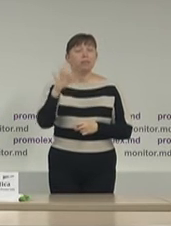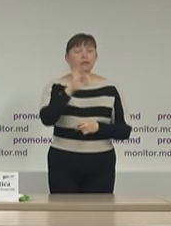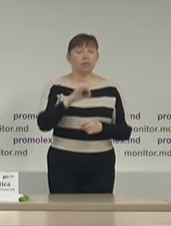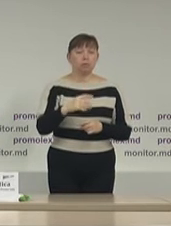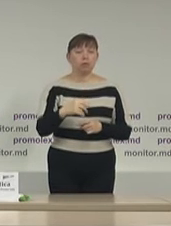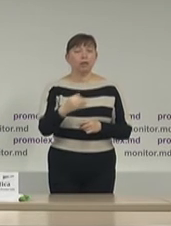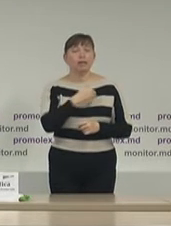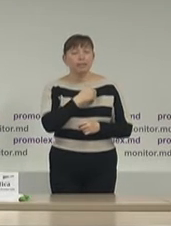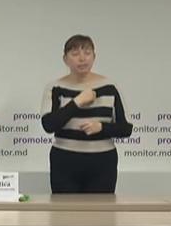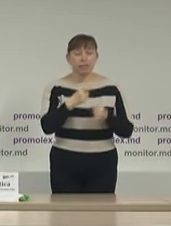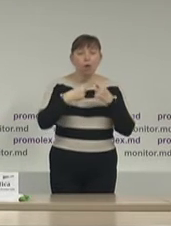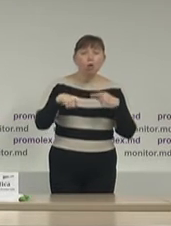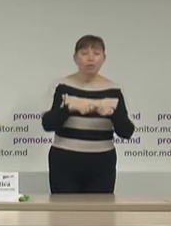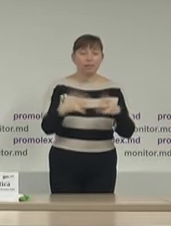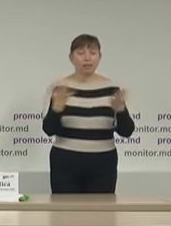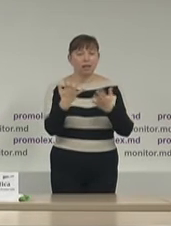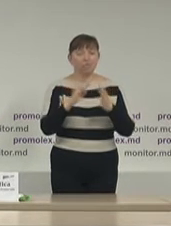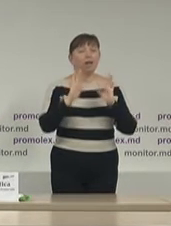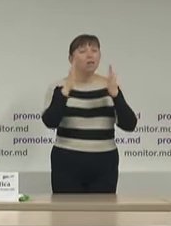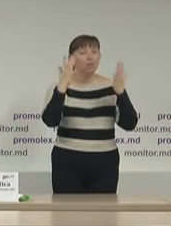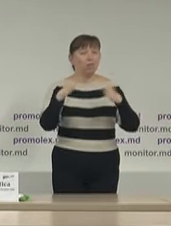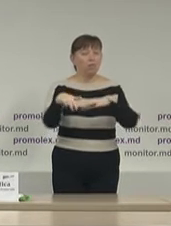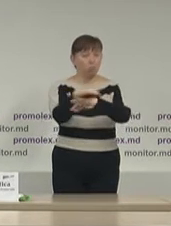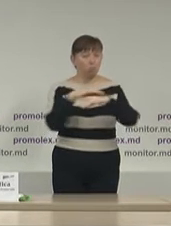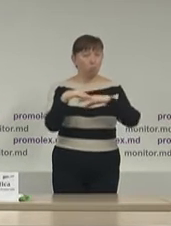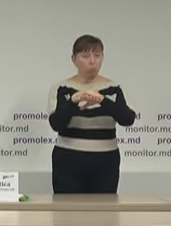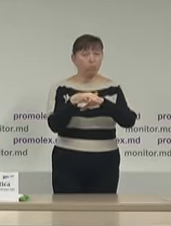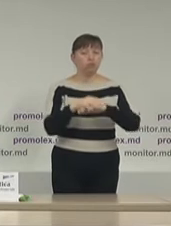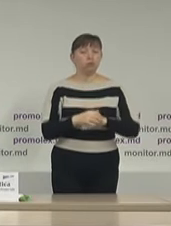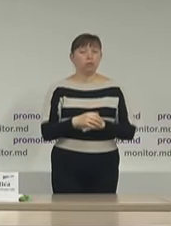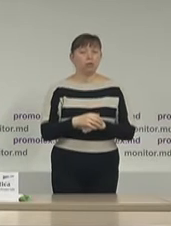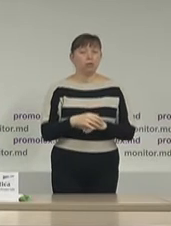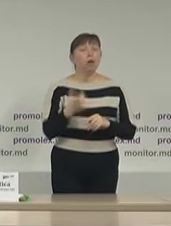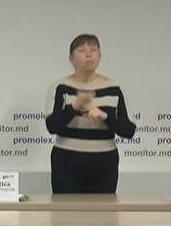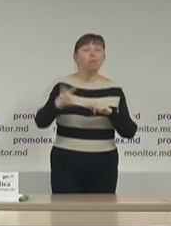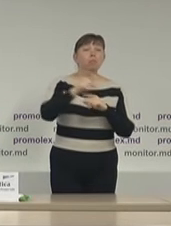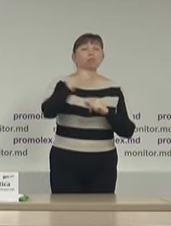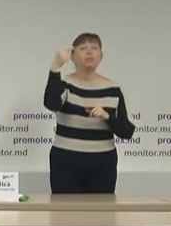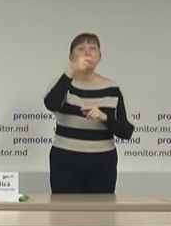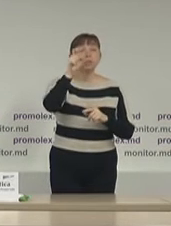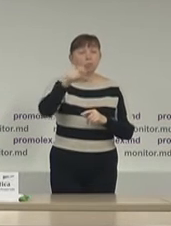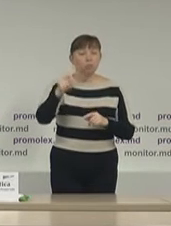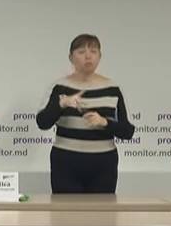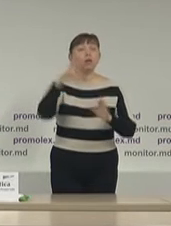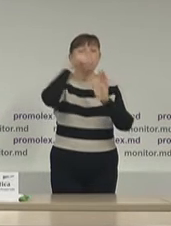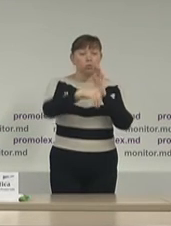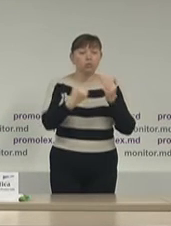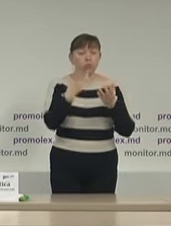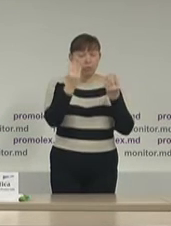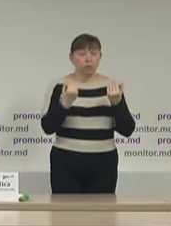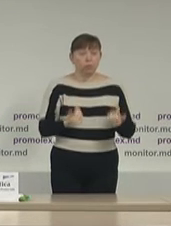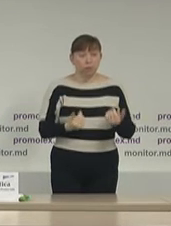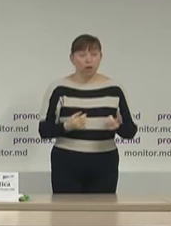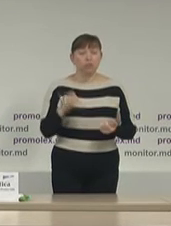intenția de a organiza evenimente publice cu număr de mii de persoane, inclusiv în ziua de astăzi și inclusiv